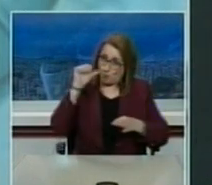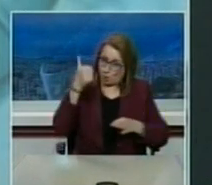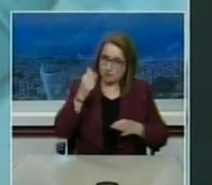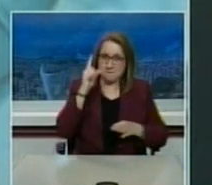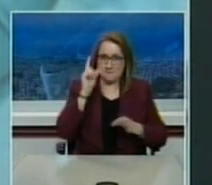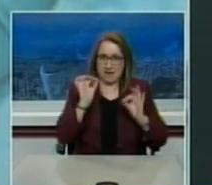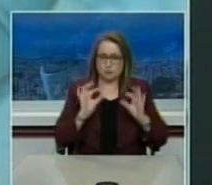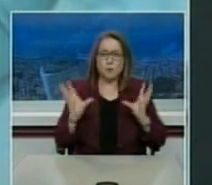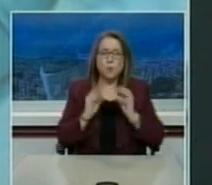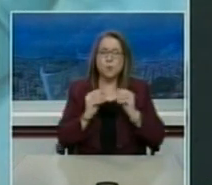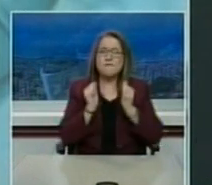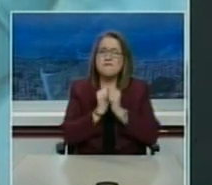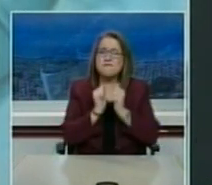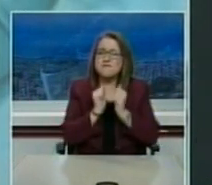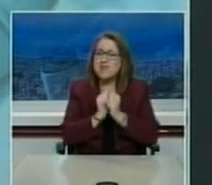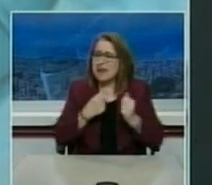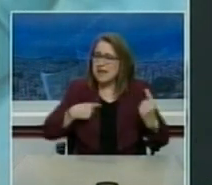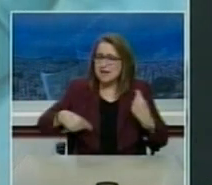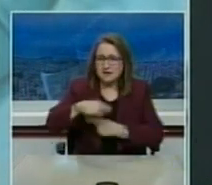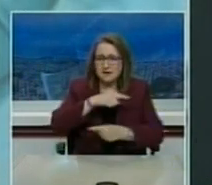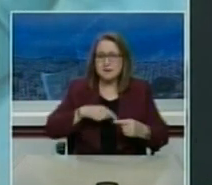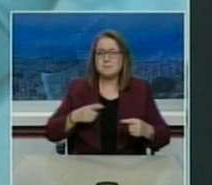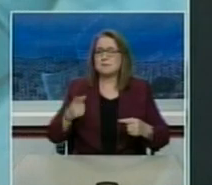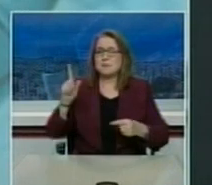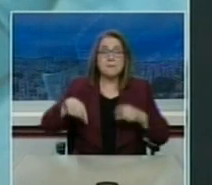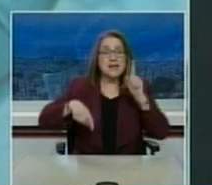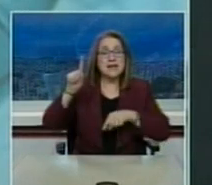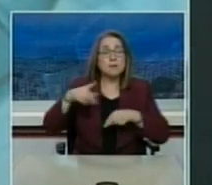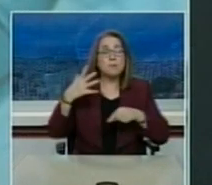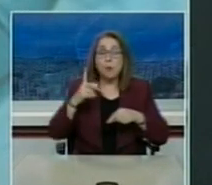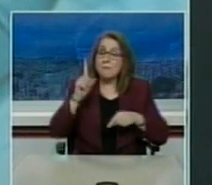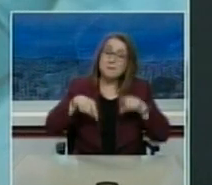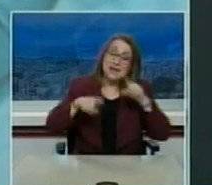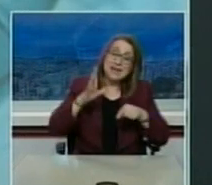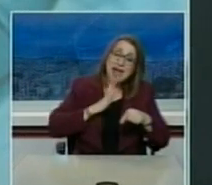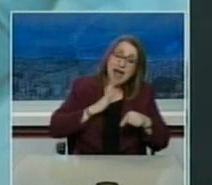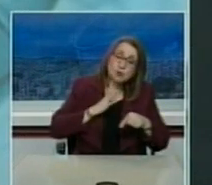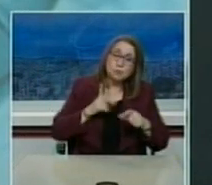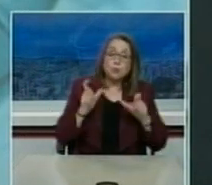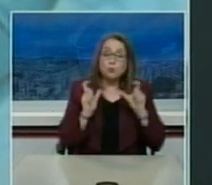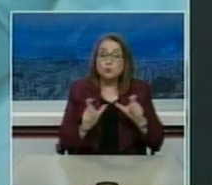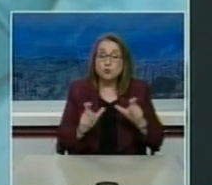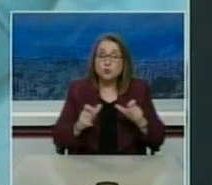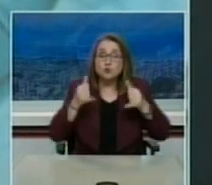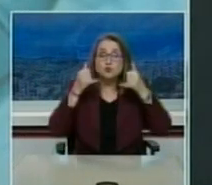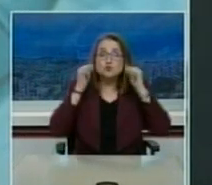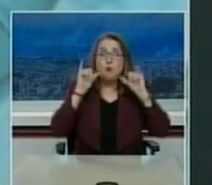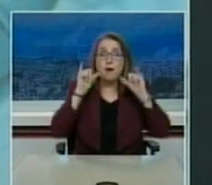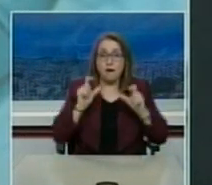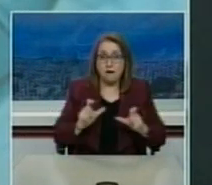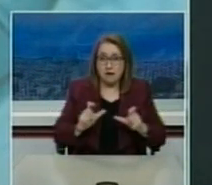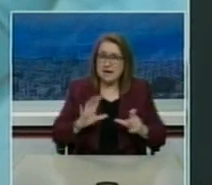με τους φίλους μας, οι οποίοι φροντίζουν ζώα, είτε εντός του Δήμου τους, είτε εκτός